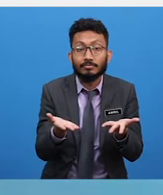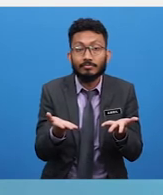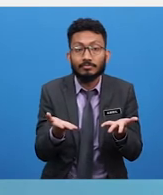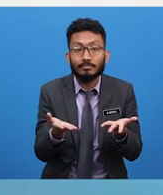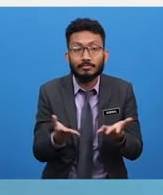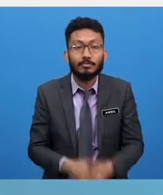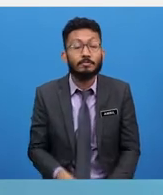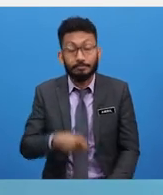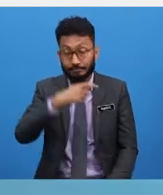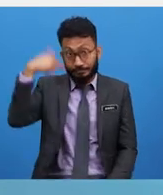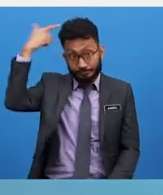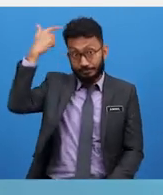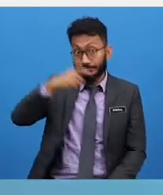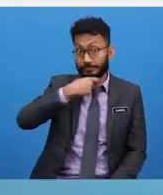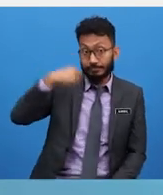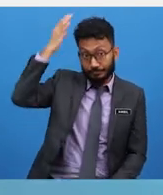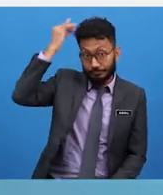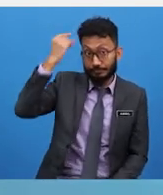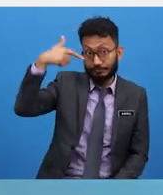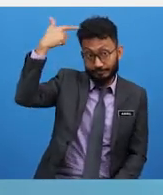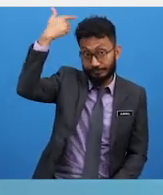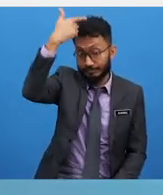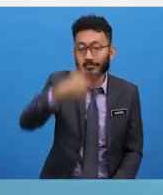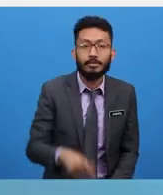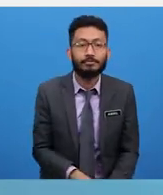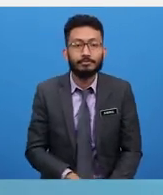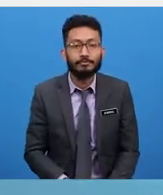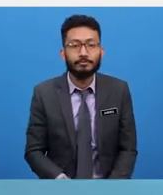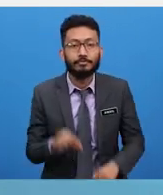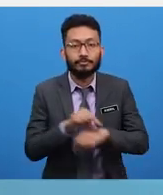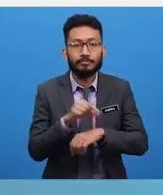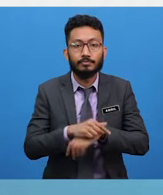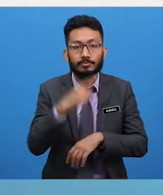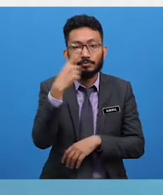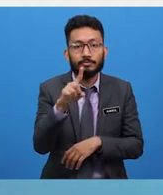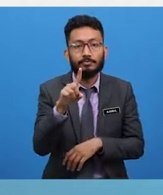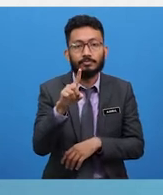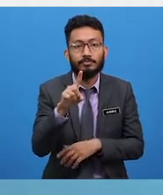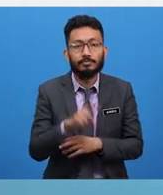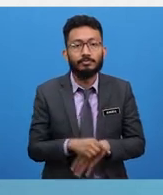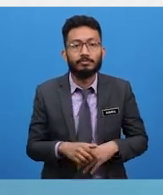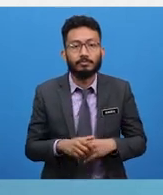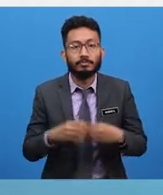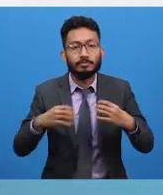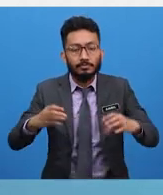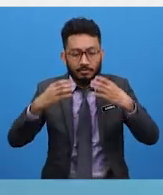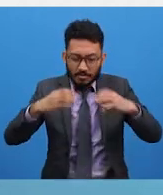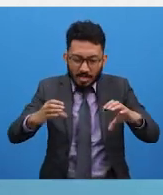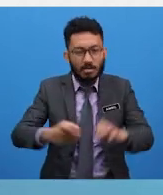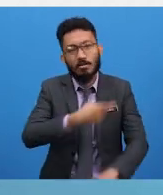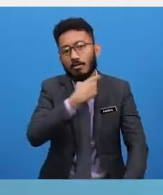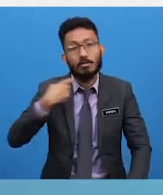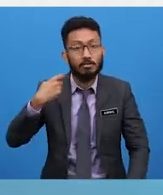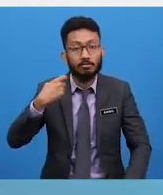Pengering rambut atau hair dryer digunakan untuk mempercepatkan